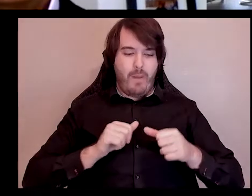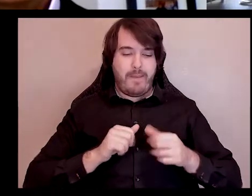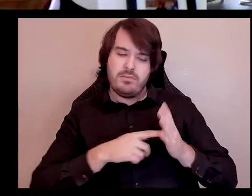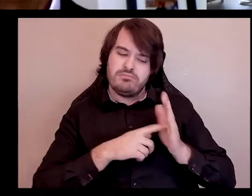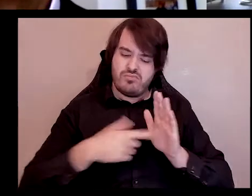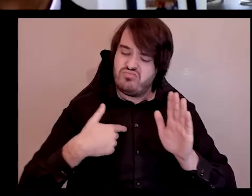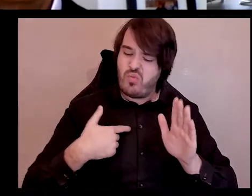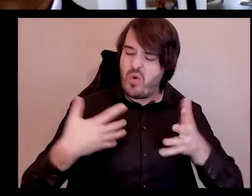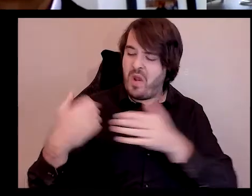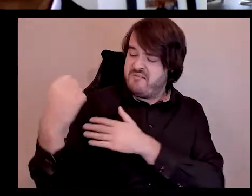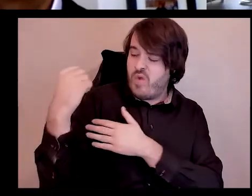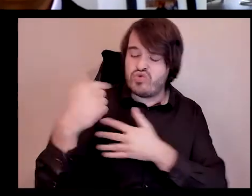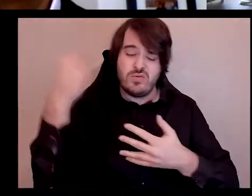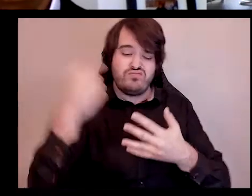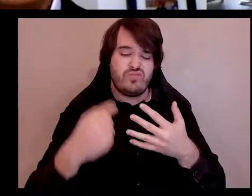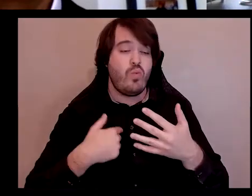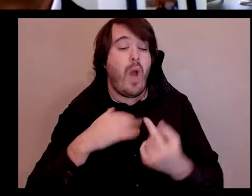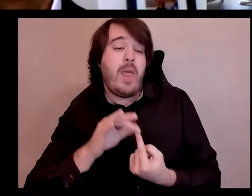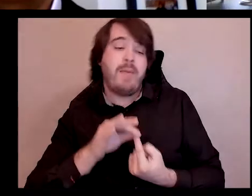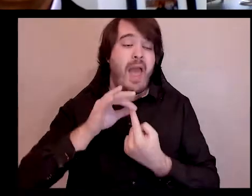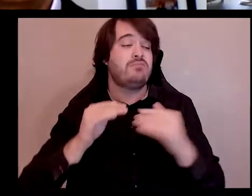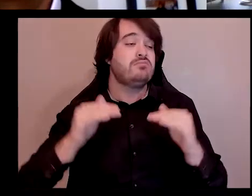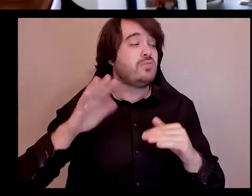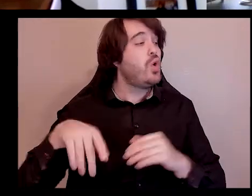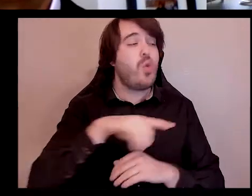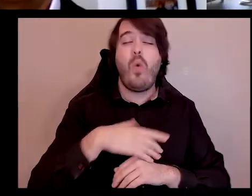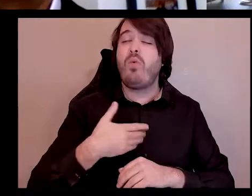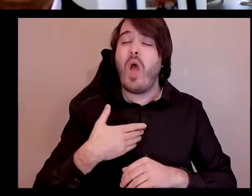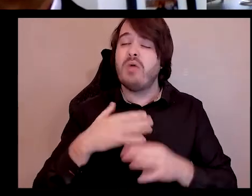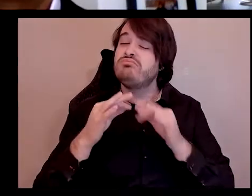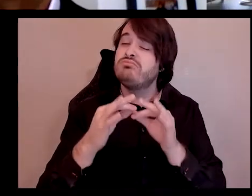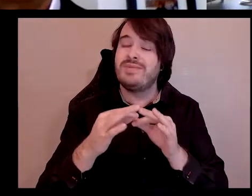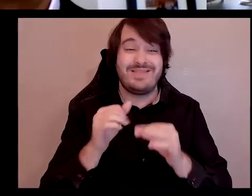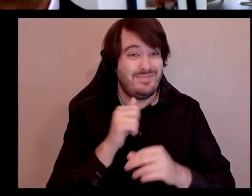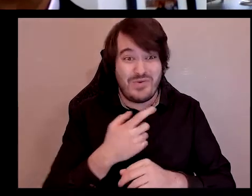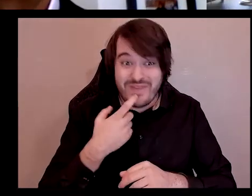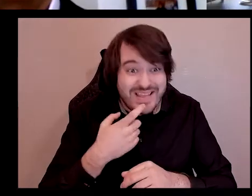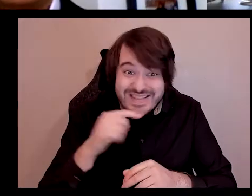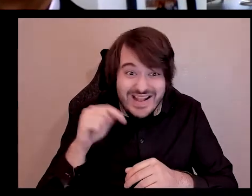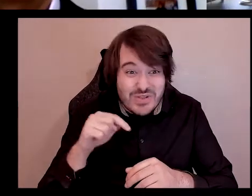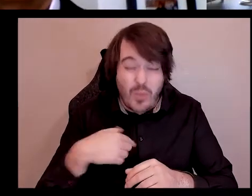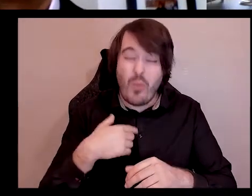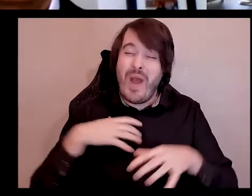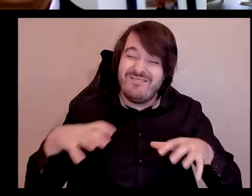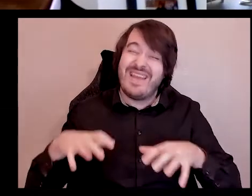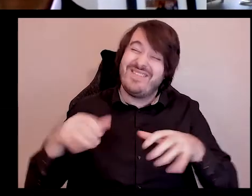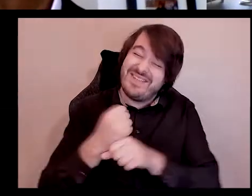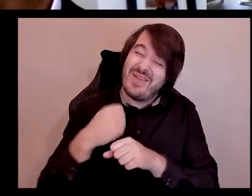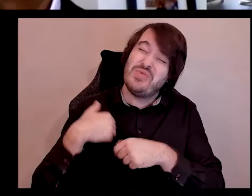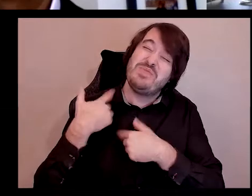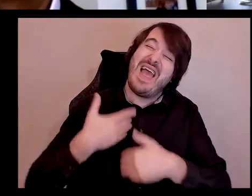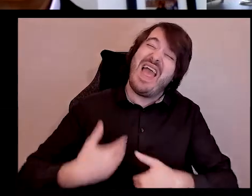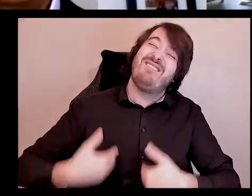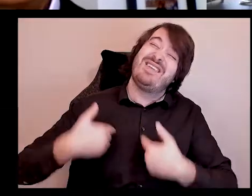aussi. Mais se vendre, se promouvoir, se mettre en valeur, identifier les forces, distinguer ce qui nous démarque des autres,